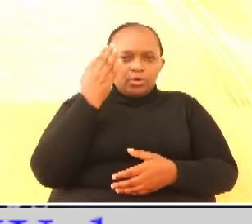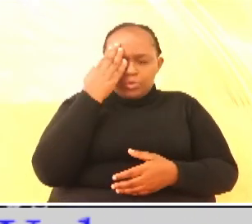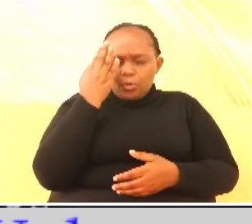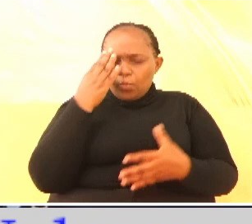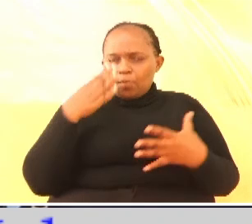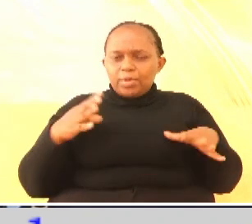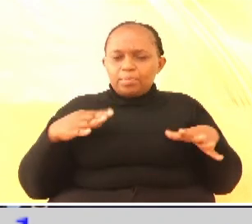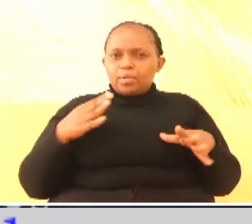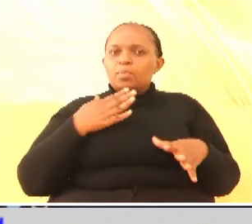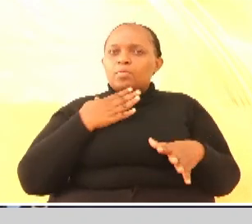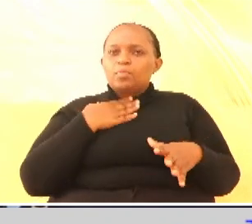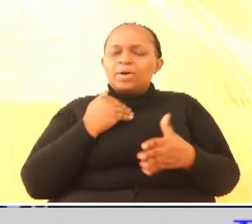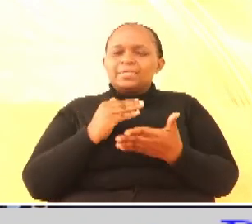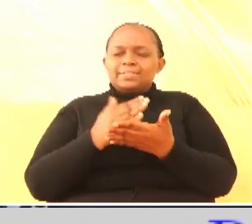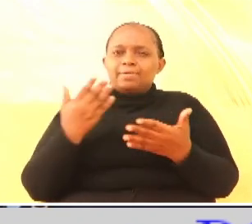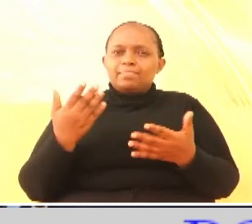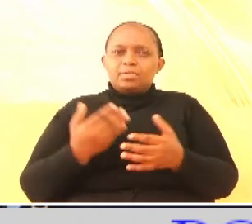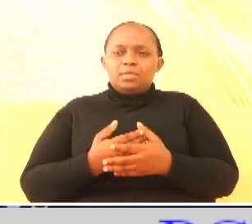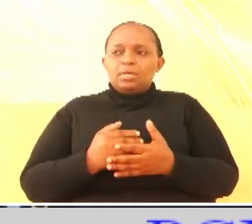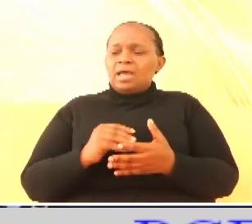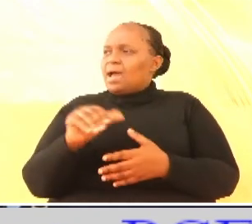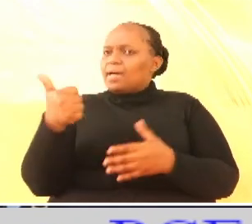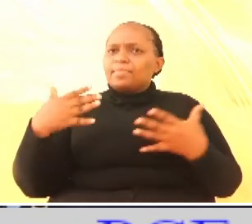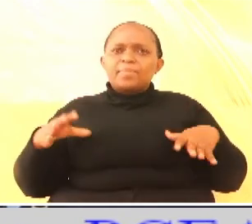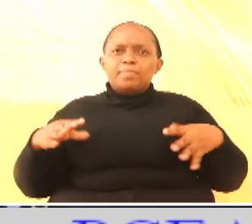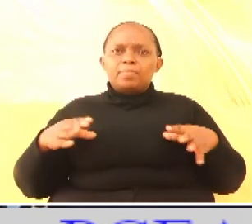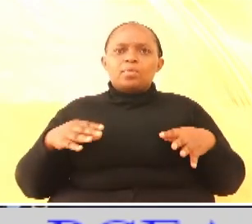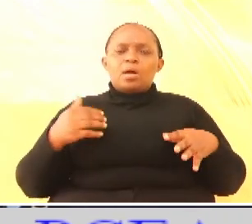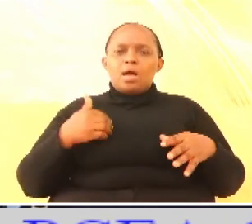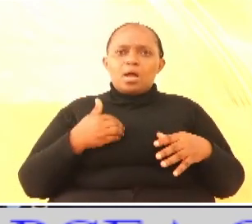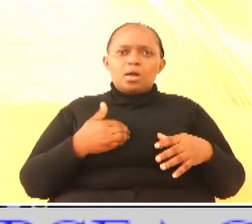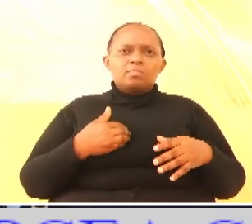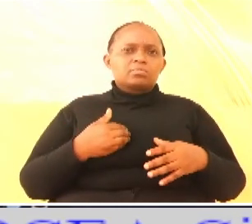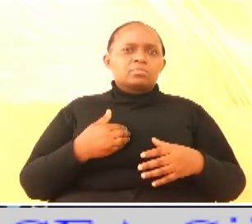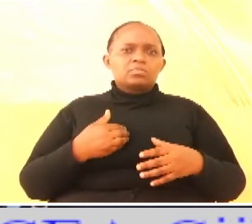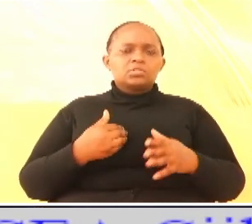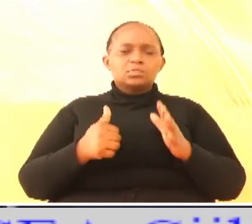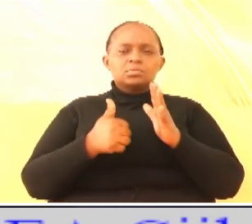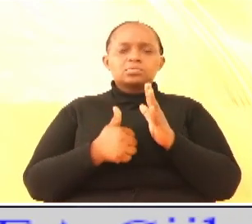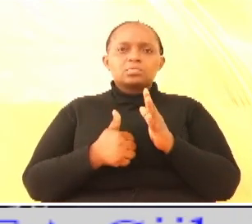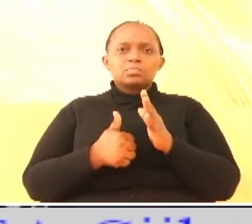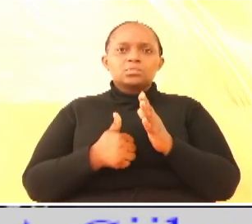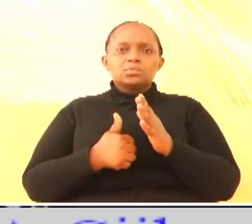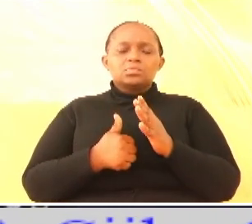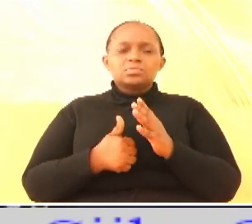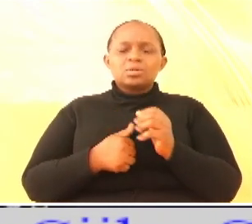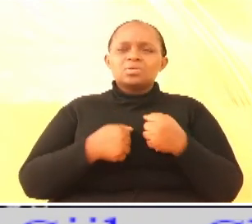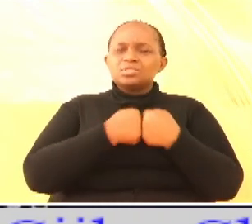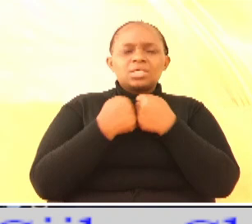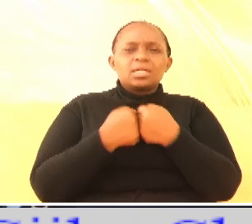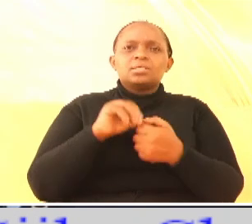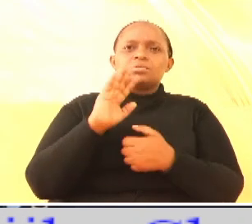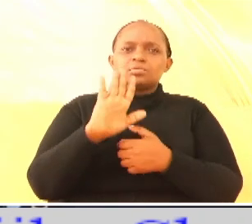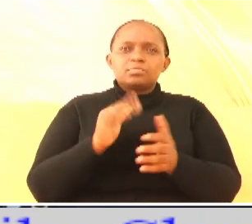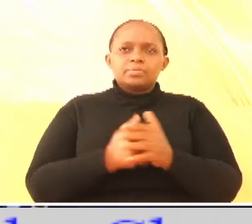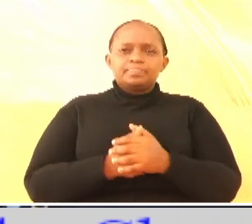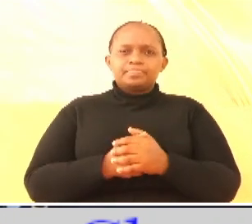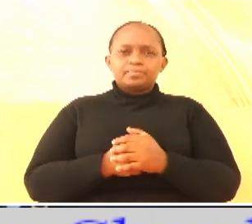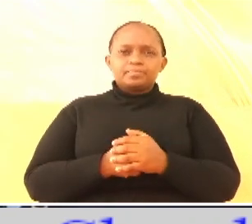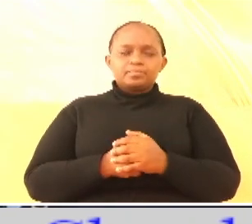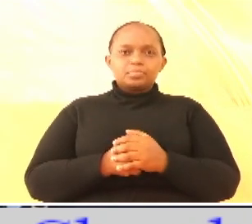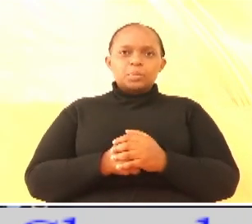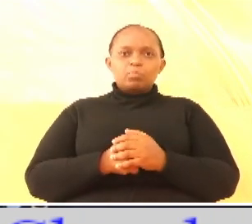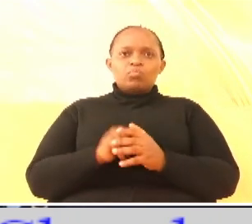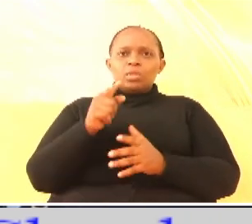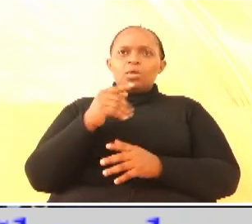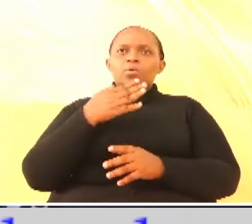kanisa. Hata wengine wako na shida zao za self esteem, wanakuja kurekebeshia huku kwa kanisa. Ndio unaona wanashika kila kitu.